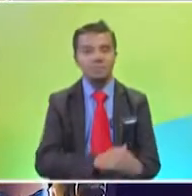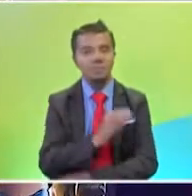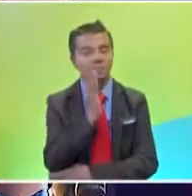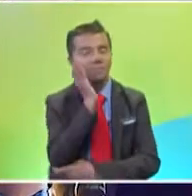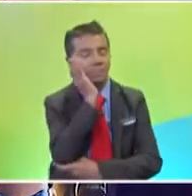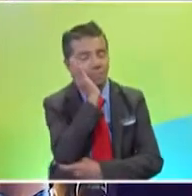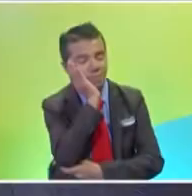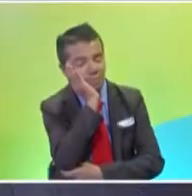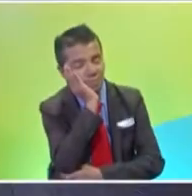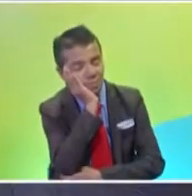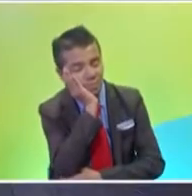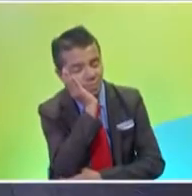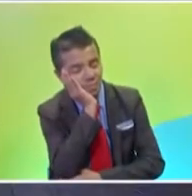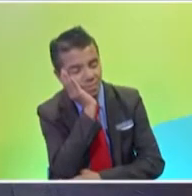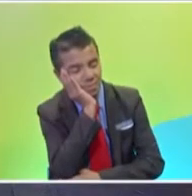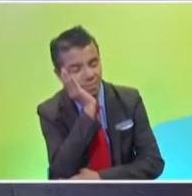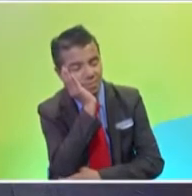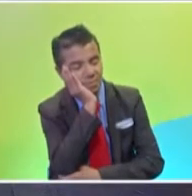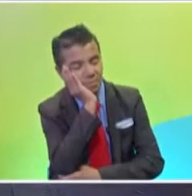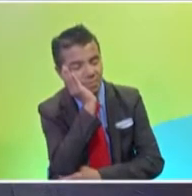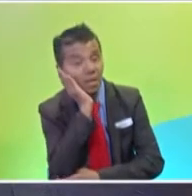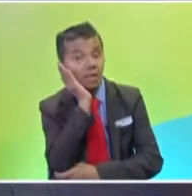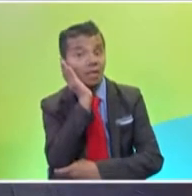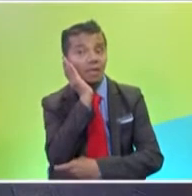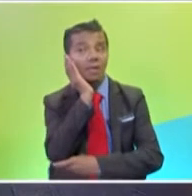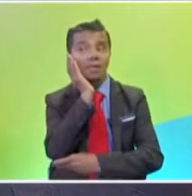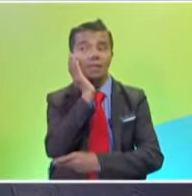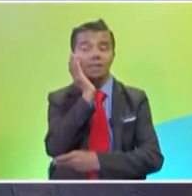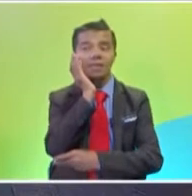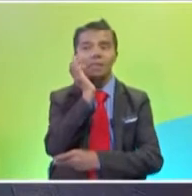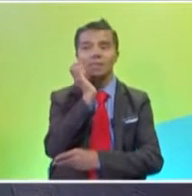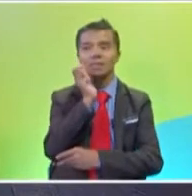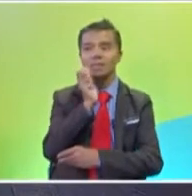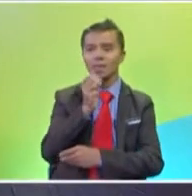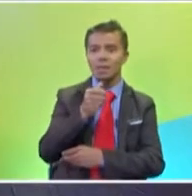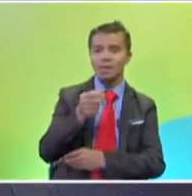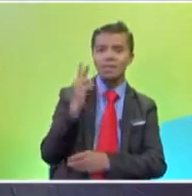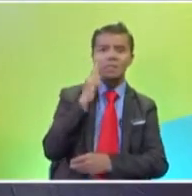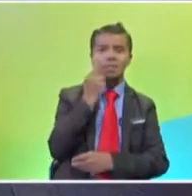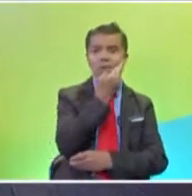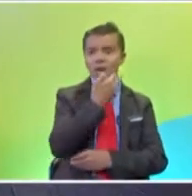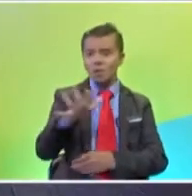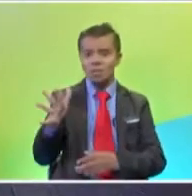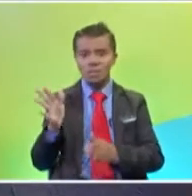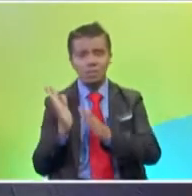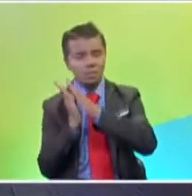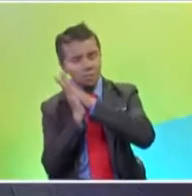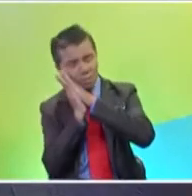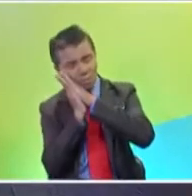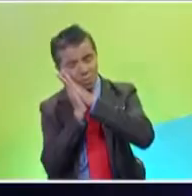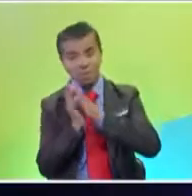Cepat! Rina? Eh, Rina! Dah tidur awak, ya? Dah siap dah kerja cikgu